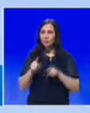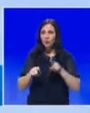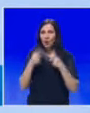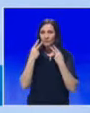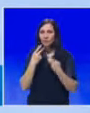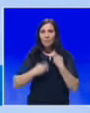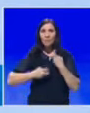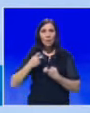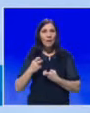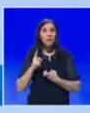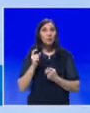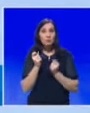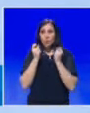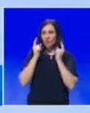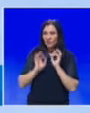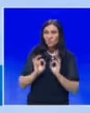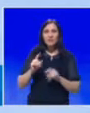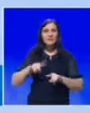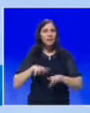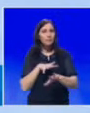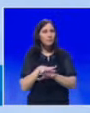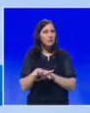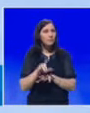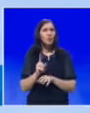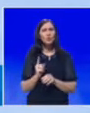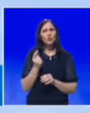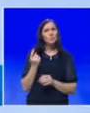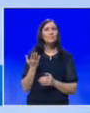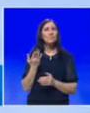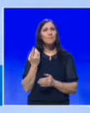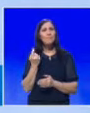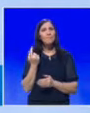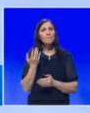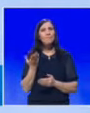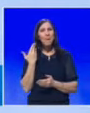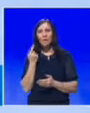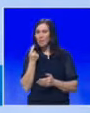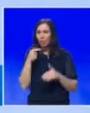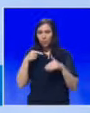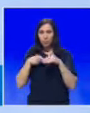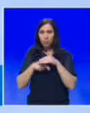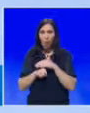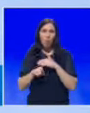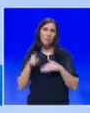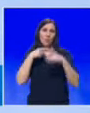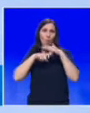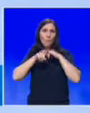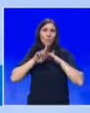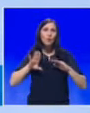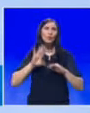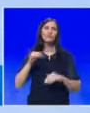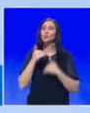Виждаме проблемите, които изникват в момента в съдебната система, които седяха малко по-дълбоко и по-тихо. Това всичкото е следствие